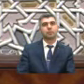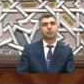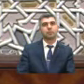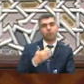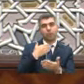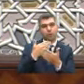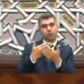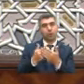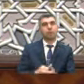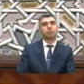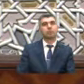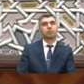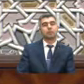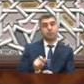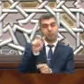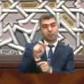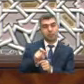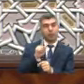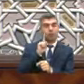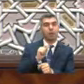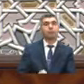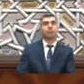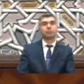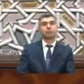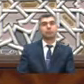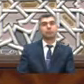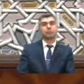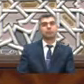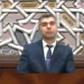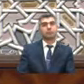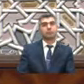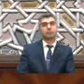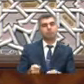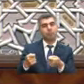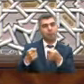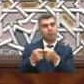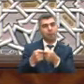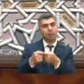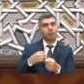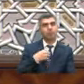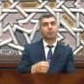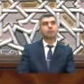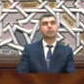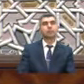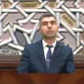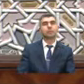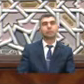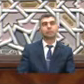شكرا للسيدة النائبة. دائما في إطار مكونات